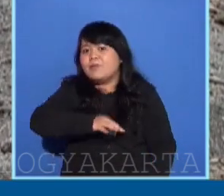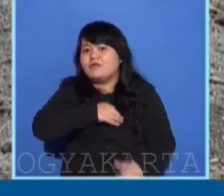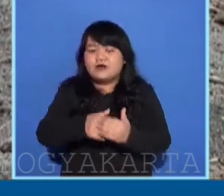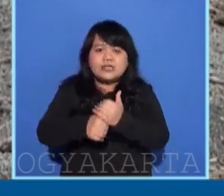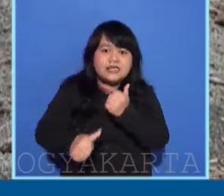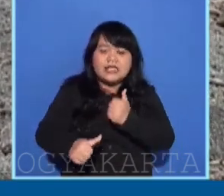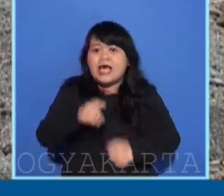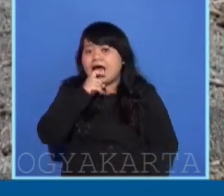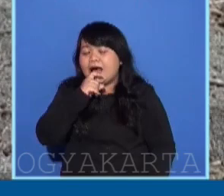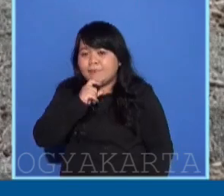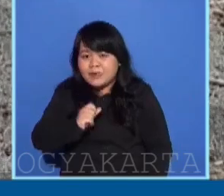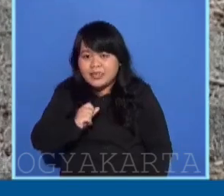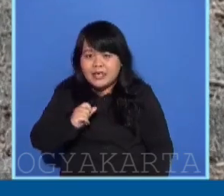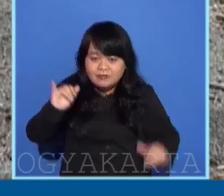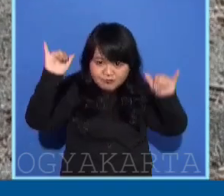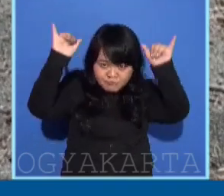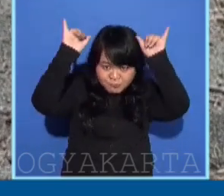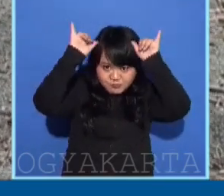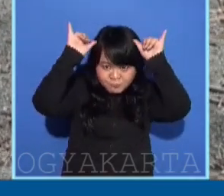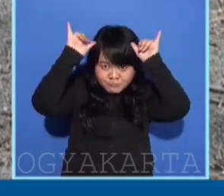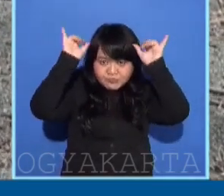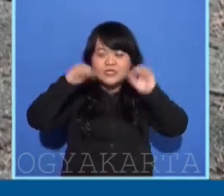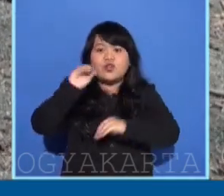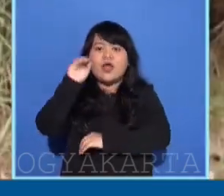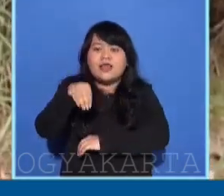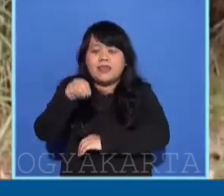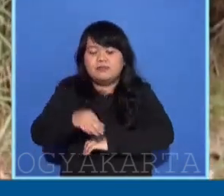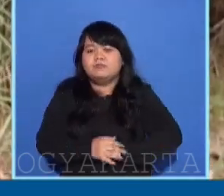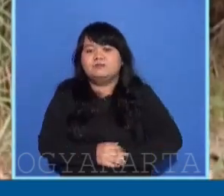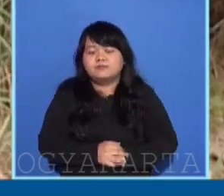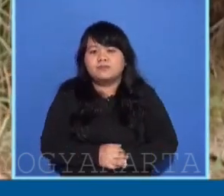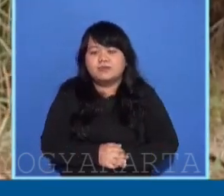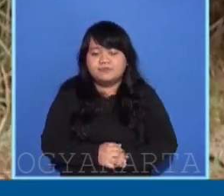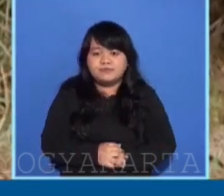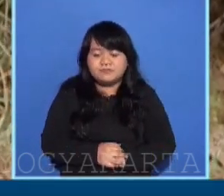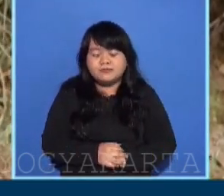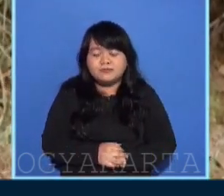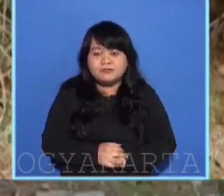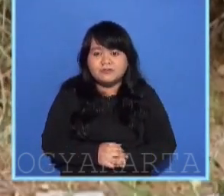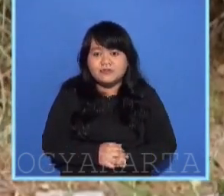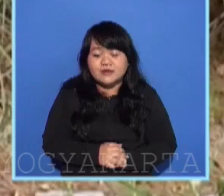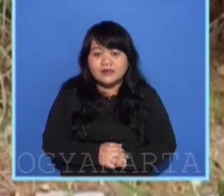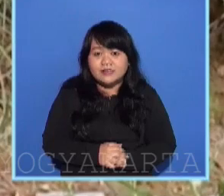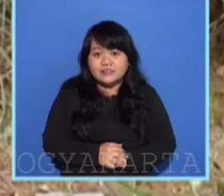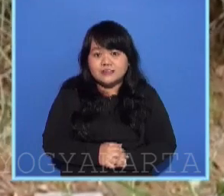pucalan saking mendo menopo dene bucalan saking ayam paling Nggih